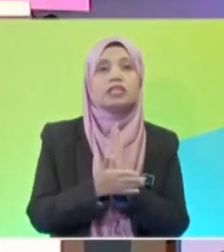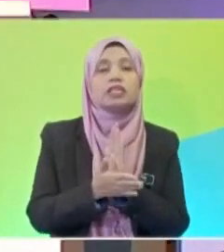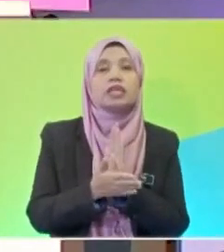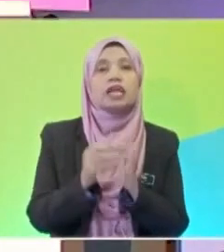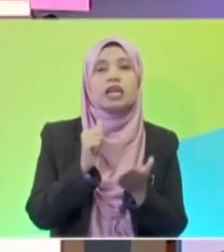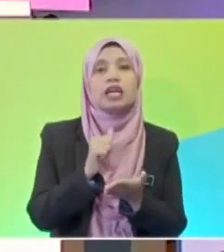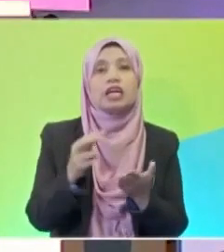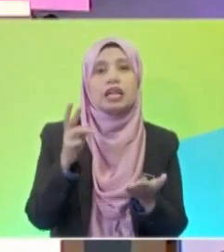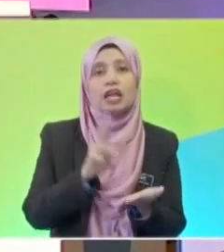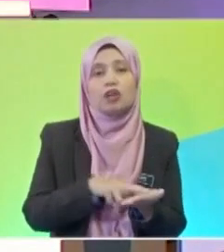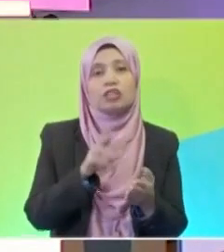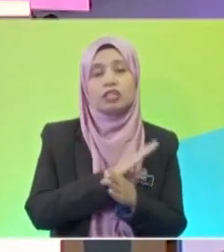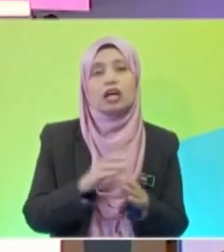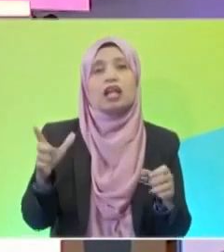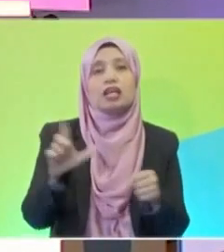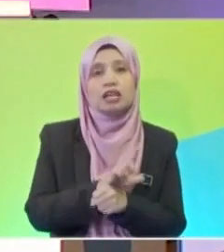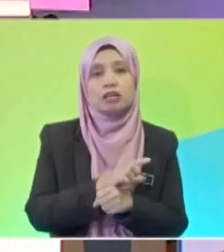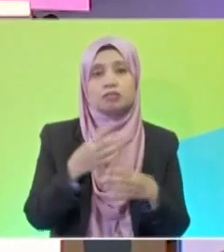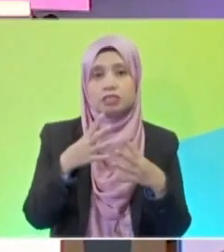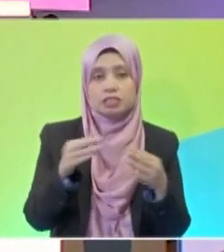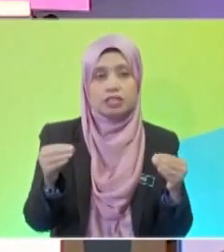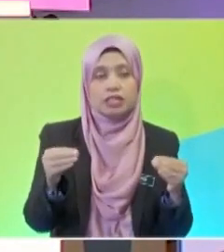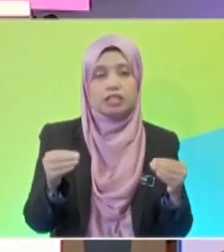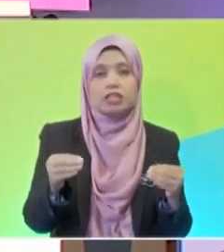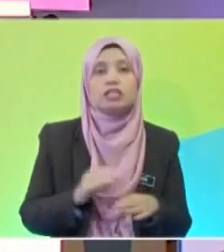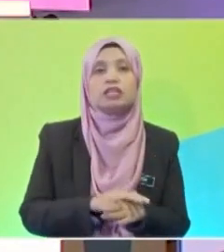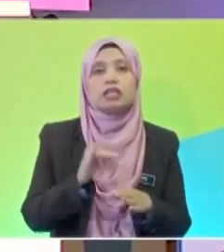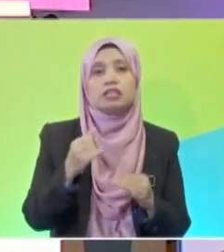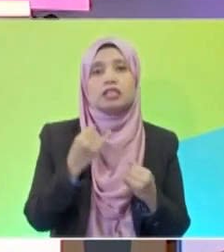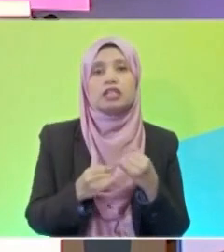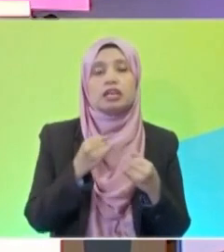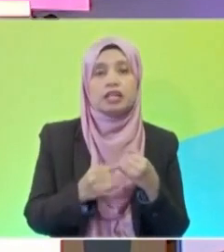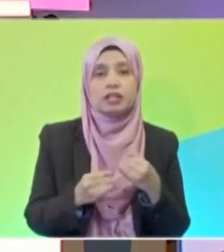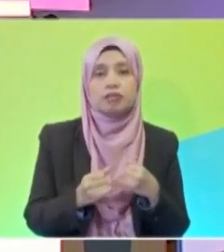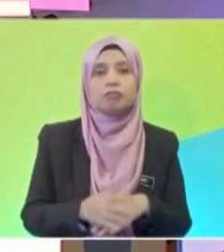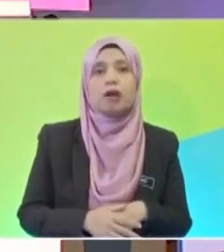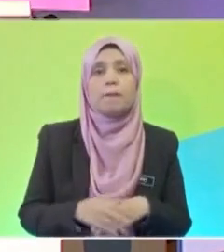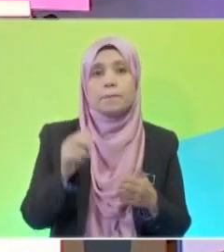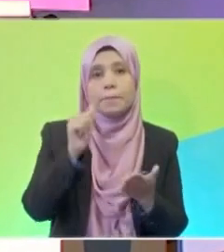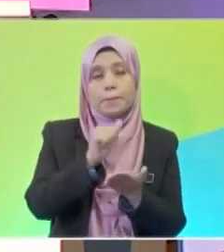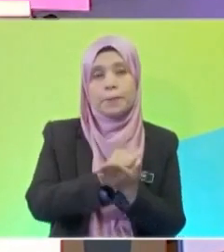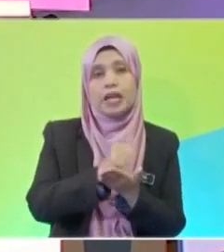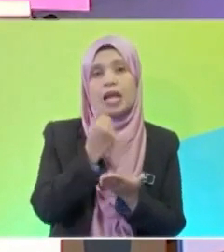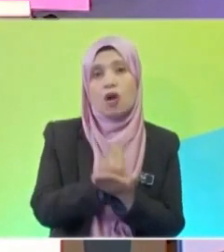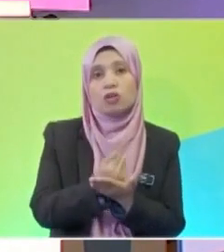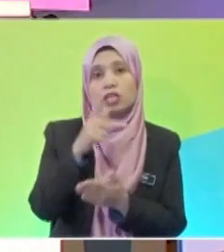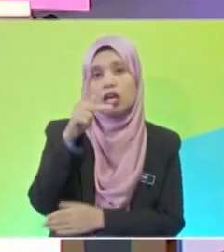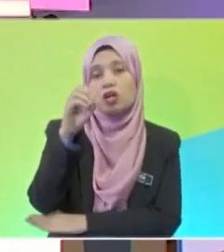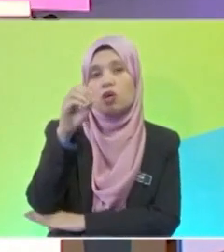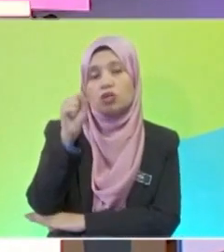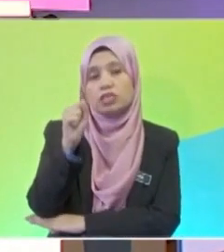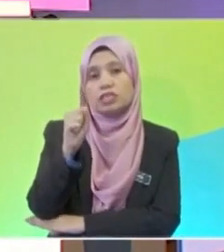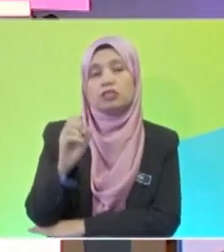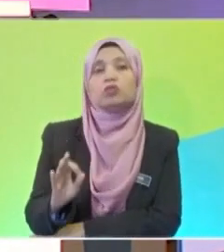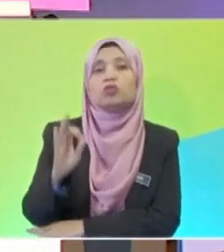Akaun rekod tak lengkap. Rekod kita telah selesai. Okey, semua dah selesai. Yang terakhir adalah perakaunan kos. Baik. Kilang, kita masuk kilang pula.